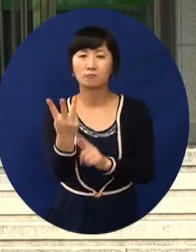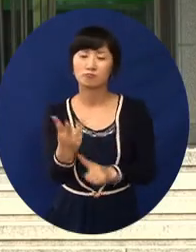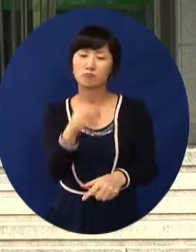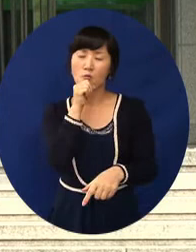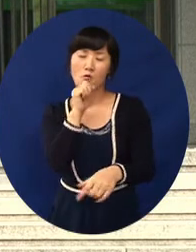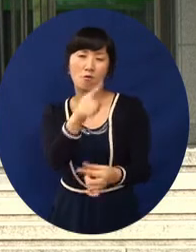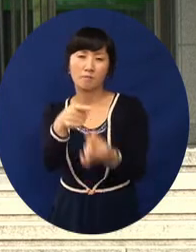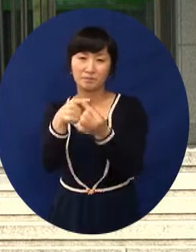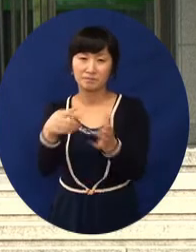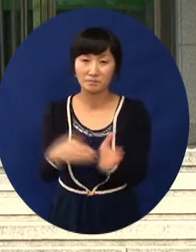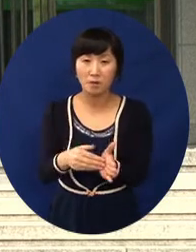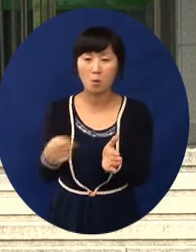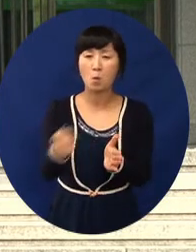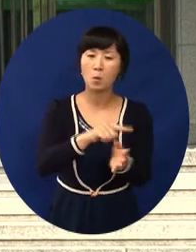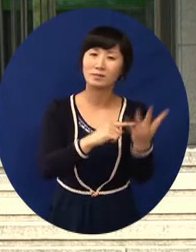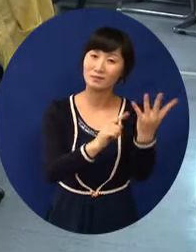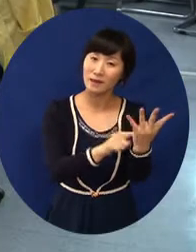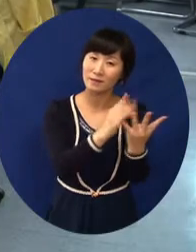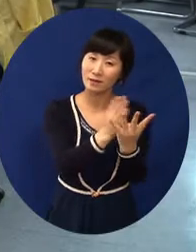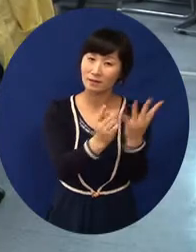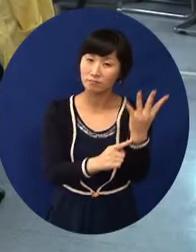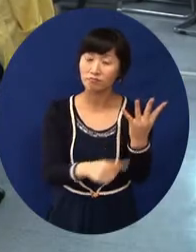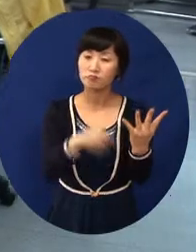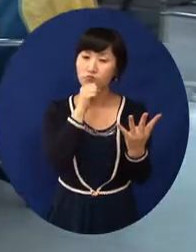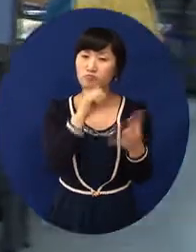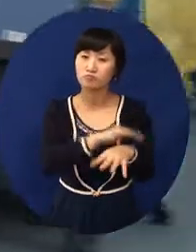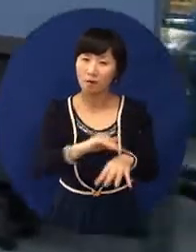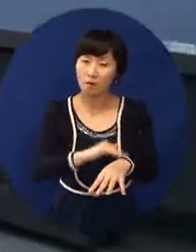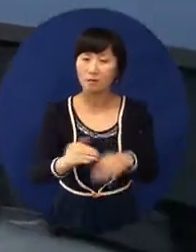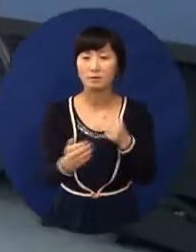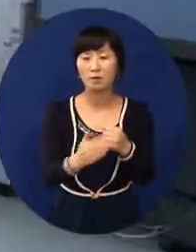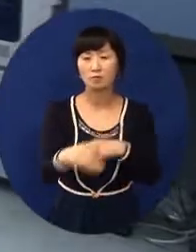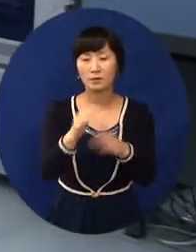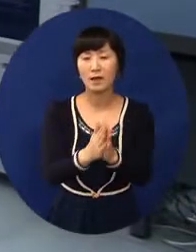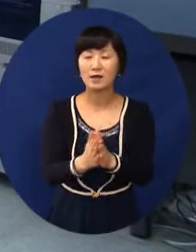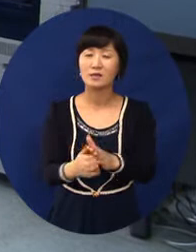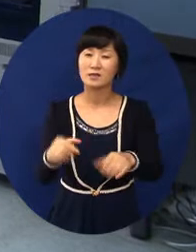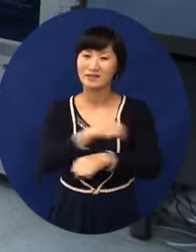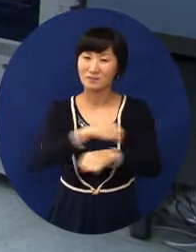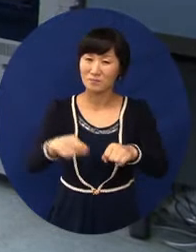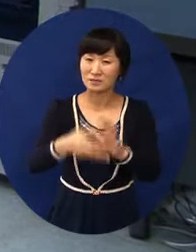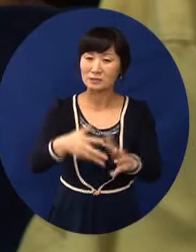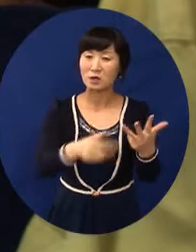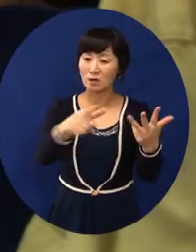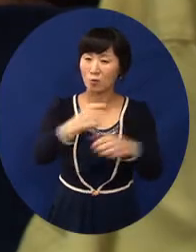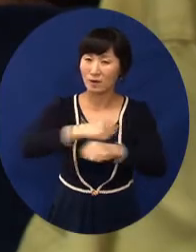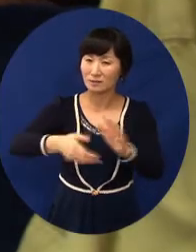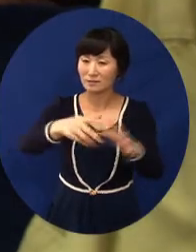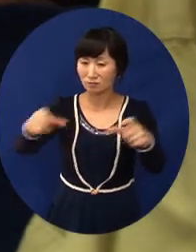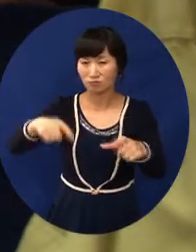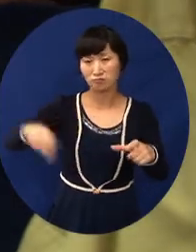가장 우수 등급을 받았으며 나머지 4개 영역에서도 우수 평가를 받아 8개 특별시 및 광역시 교육청